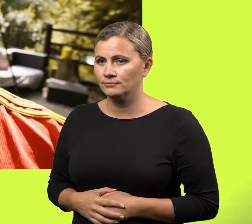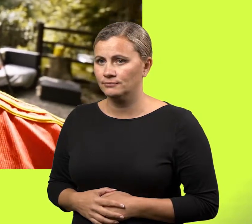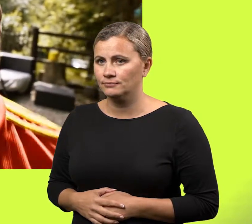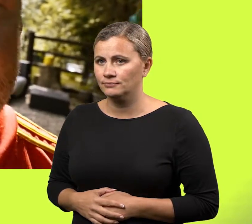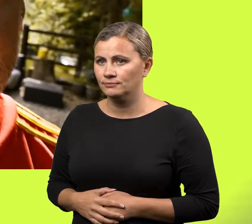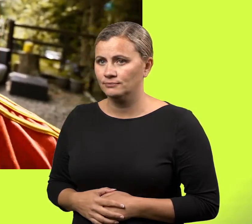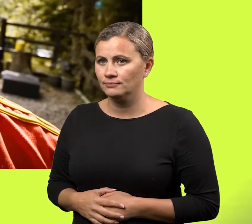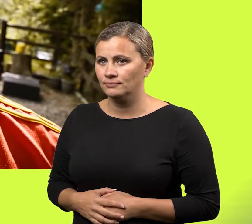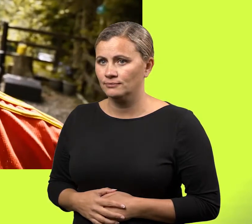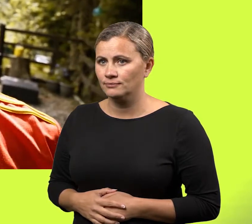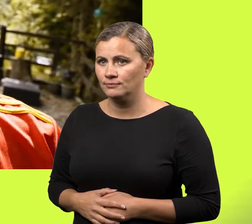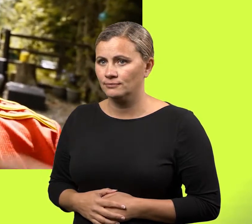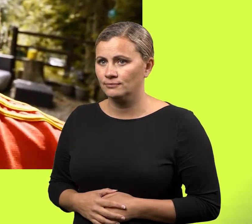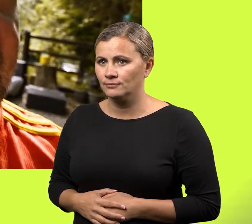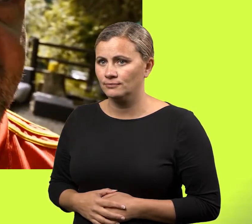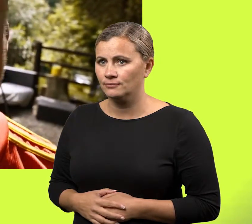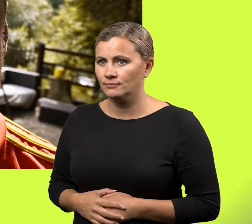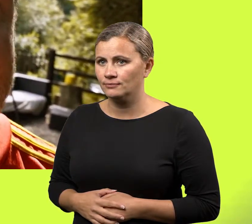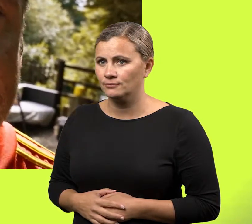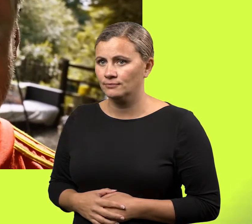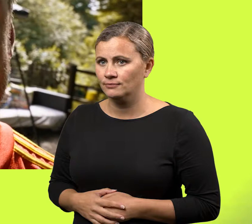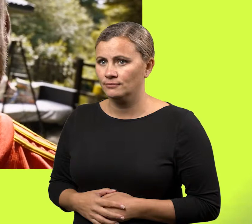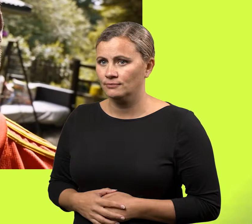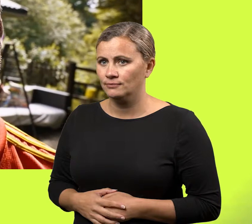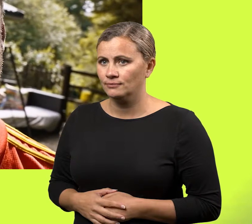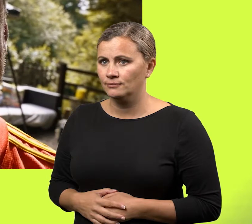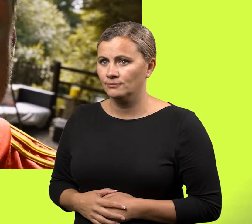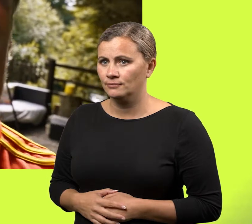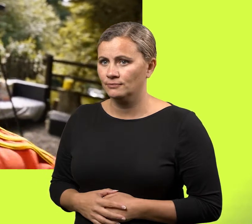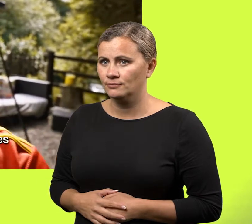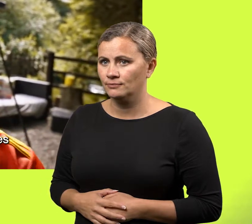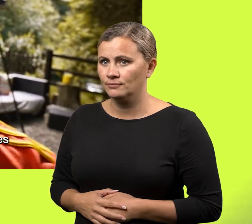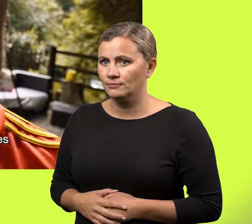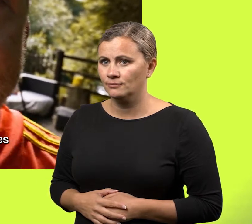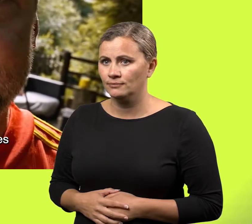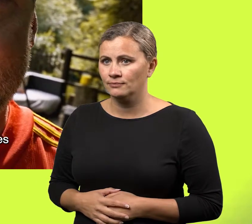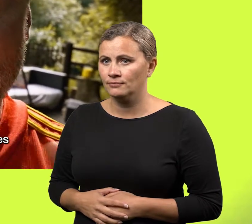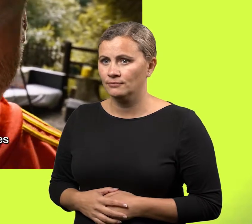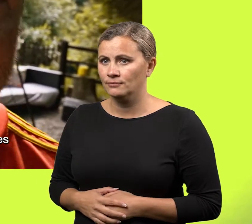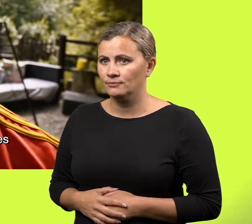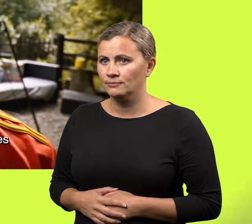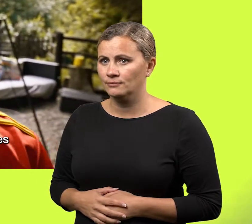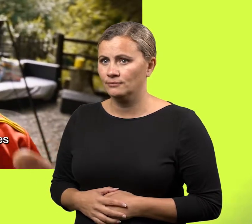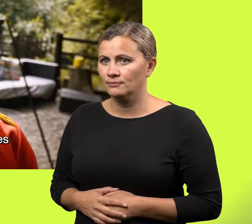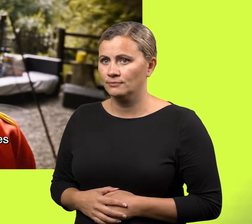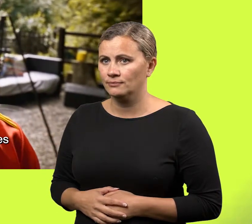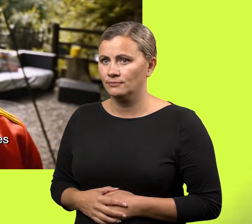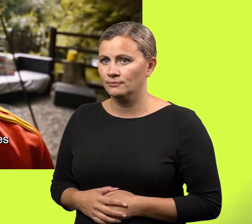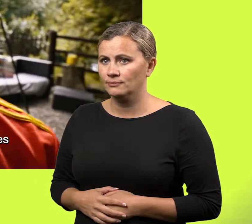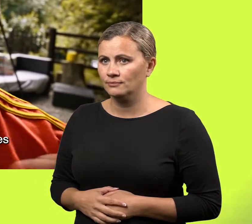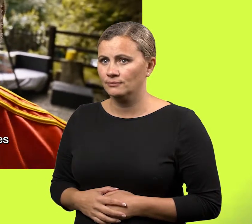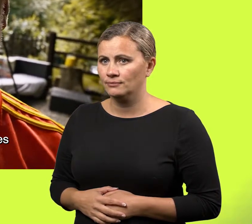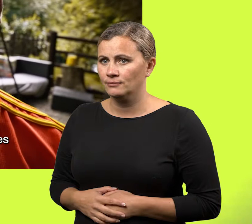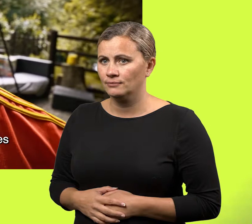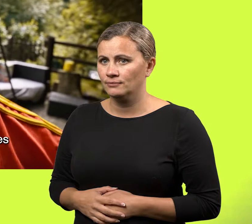efo'r culture a rhoi Cymru ar map y byd. Yr iaith, y chwaraeon, teledu y